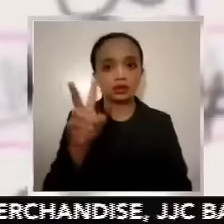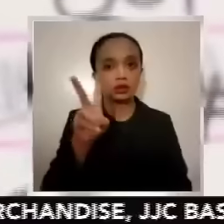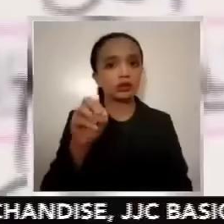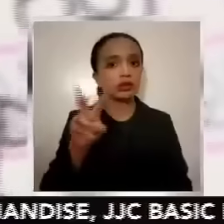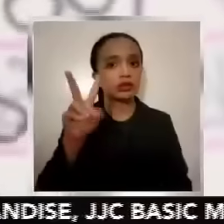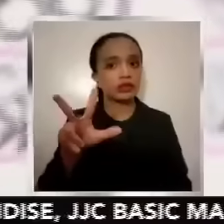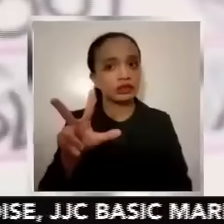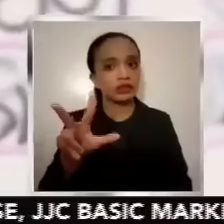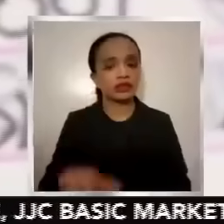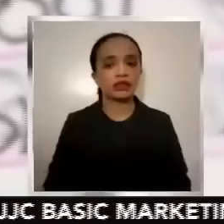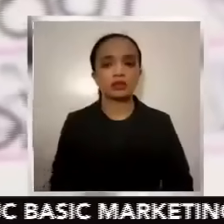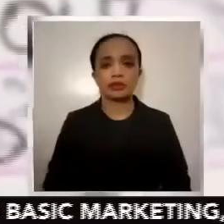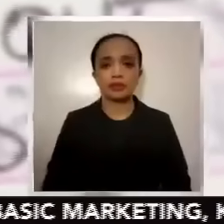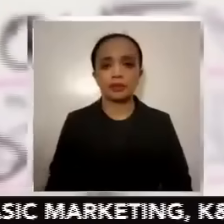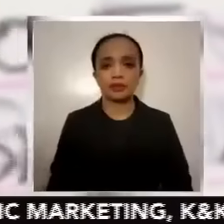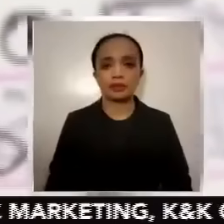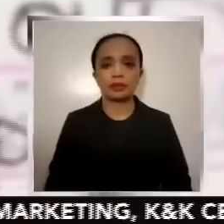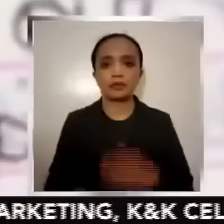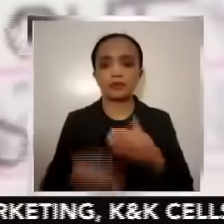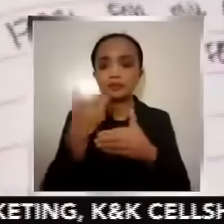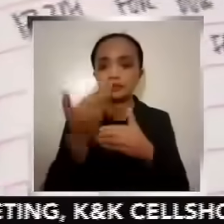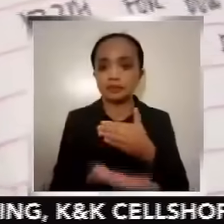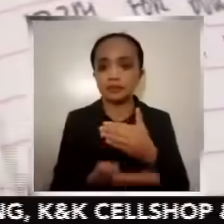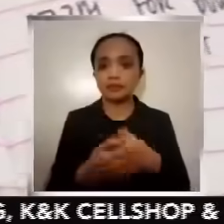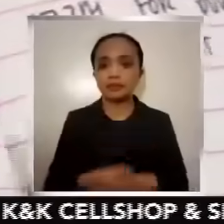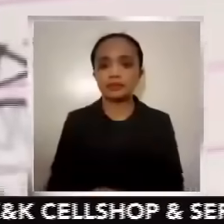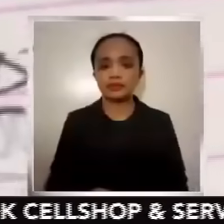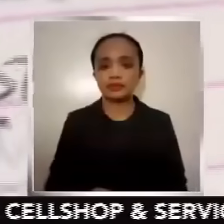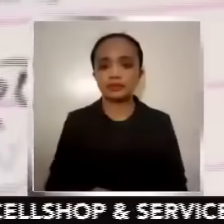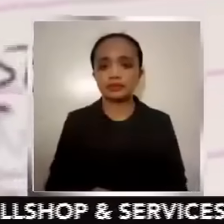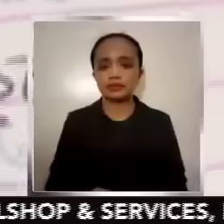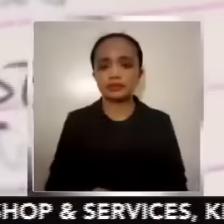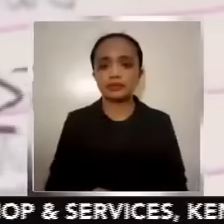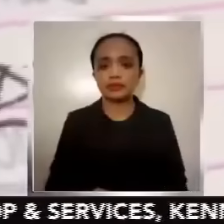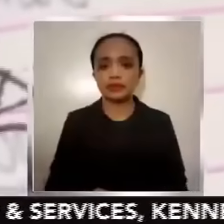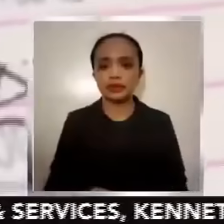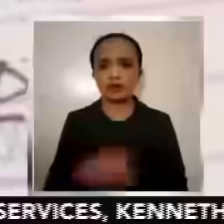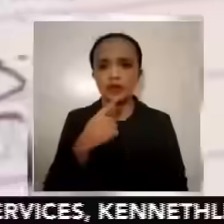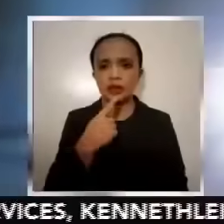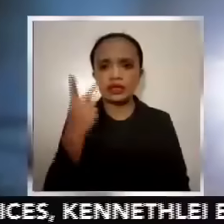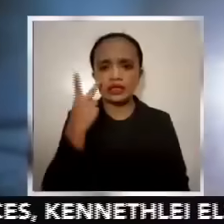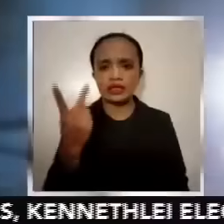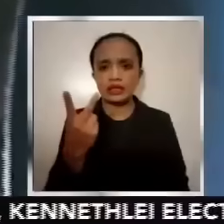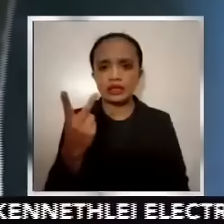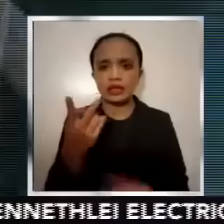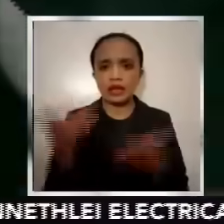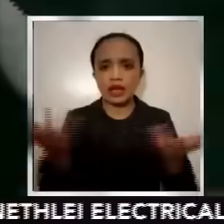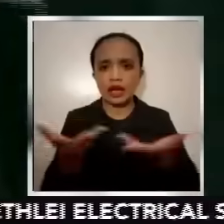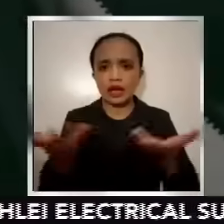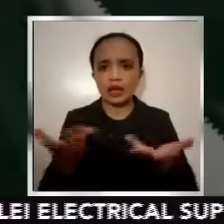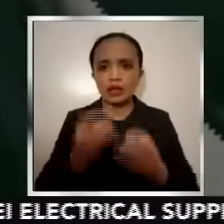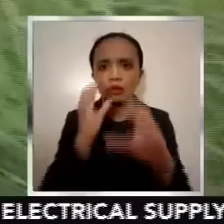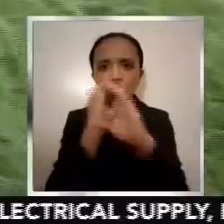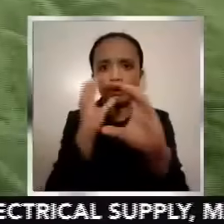February 23, 2023, around 10:51 ng gabi. Naku po! Asan ang SUV, mga sir?